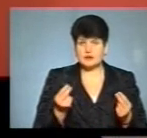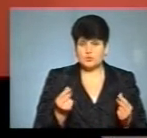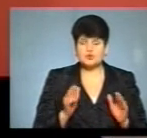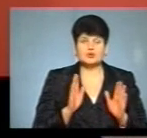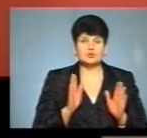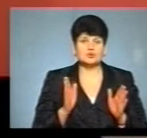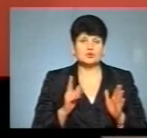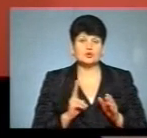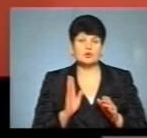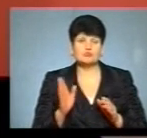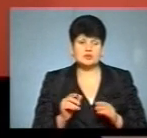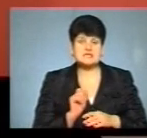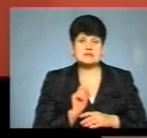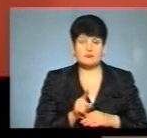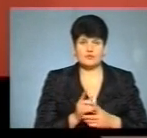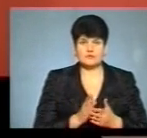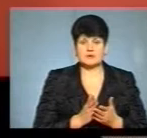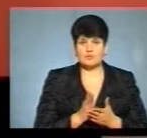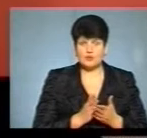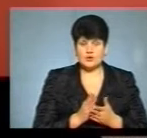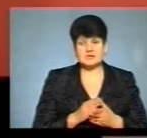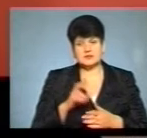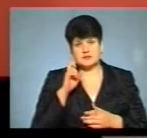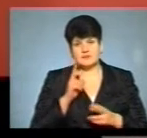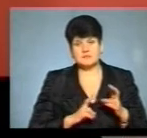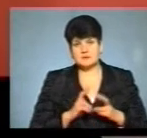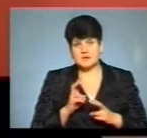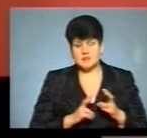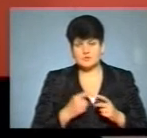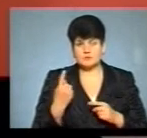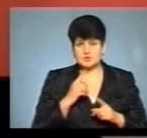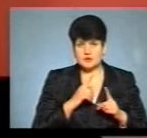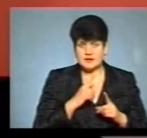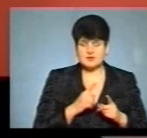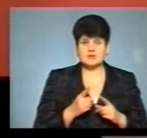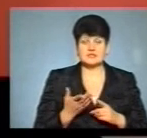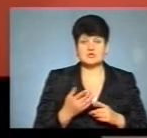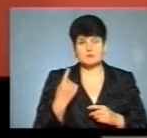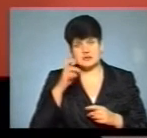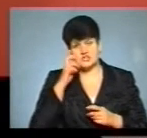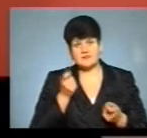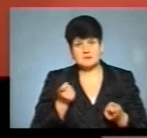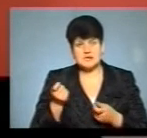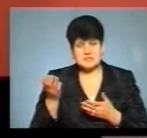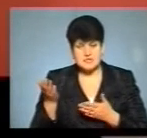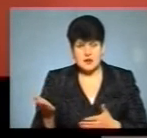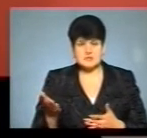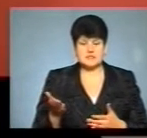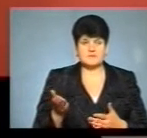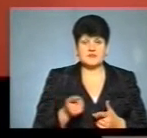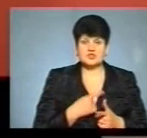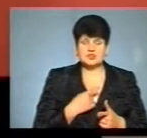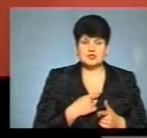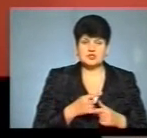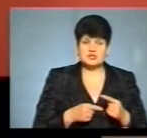буде замовником послуг, чи комунальне підприємство обласної ради, чи, як і раніше, обласна державна адміністрація, власне,